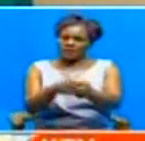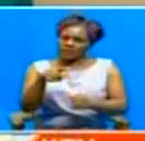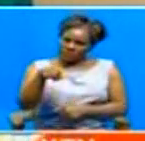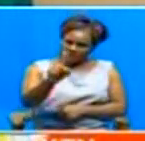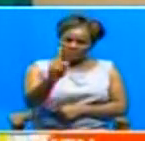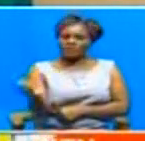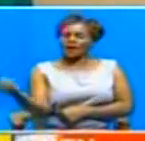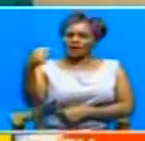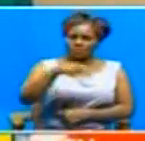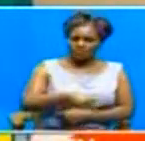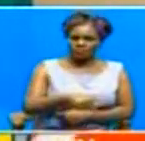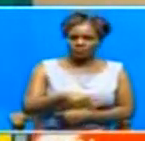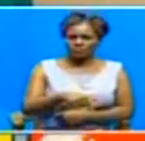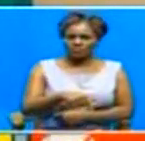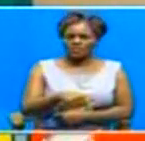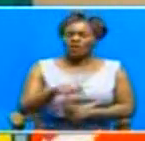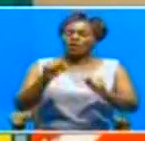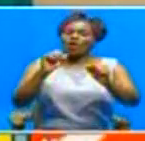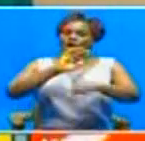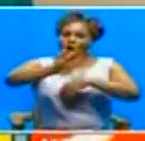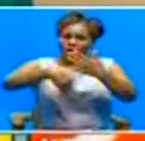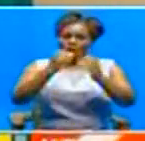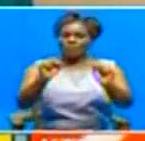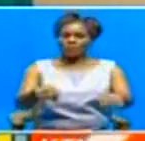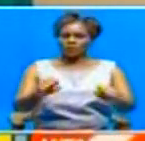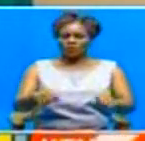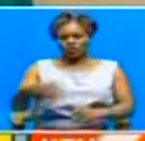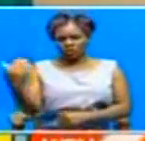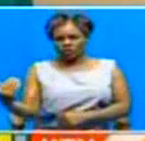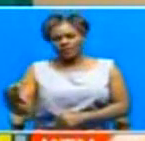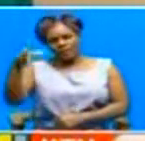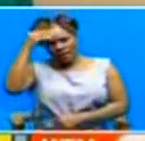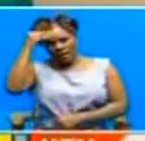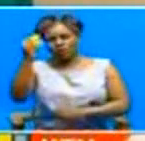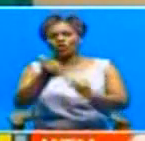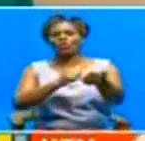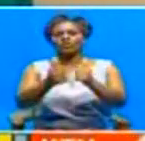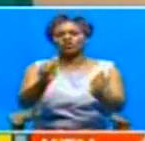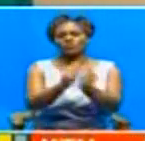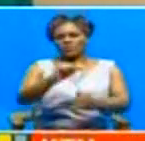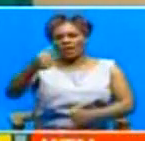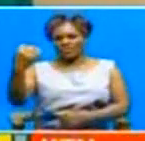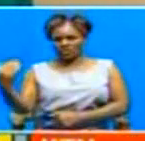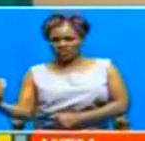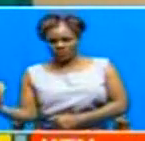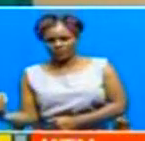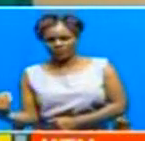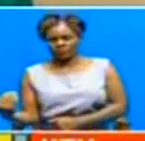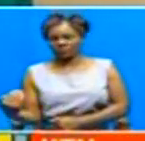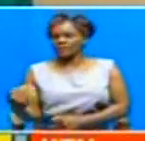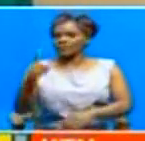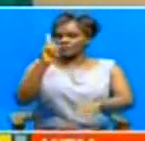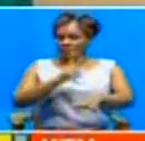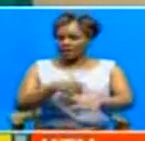come with whatever it takes to ensure that these students can compete with the other students from the other countries. Otherwise,